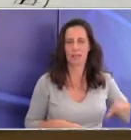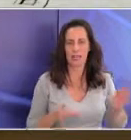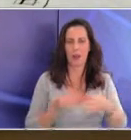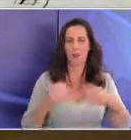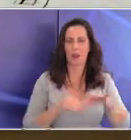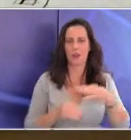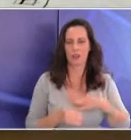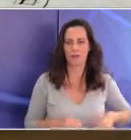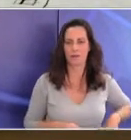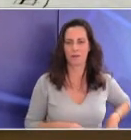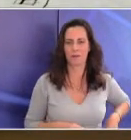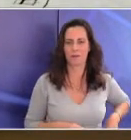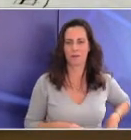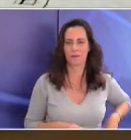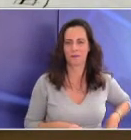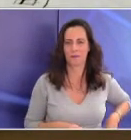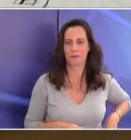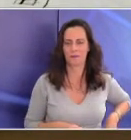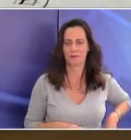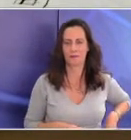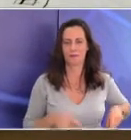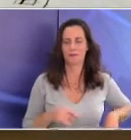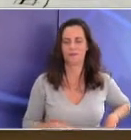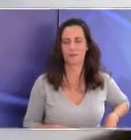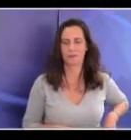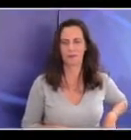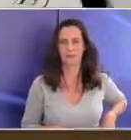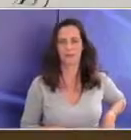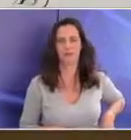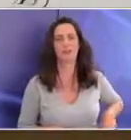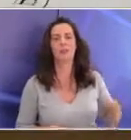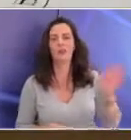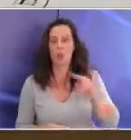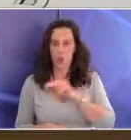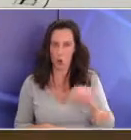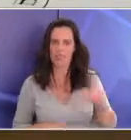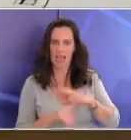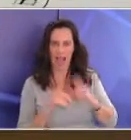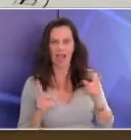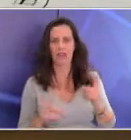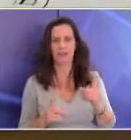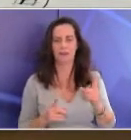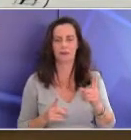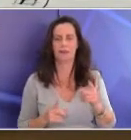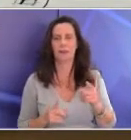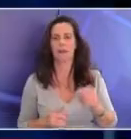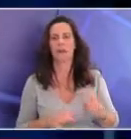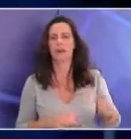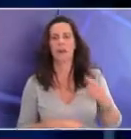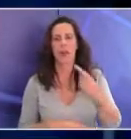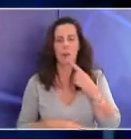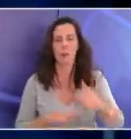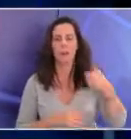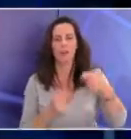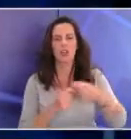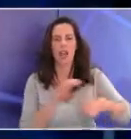גם נעזור למלא את היציעים. הגיע הזמן באמת. טוב, נושא כאוב אחר, המנהלת דיברה, לפחות